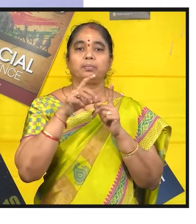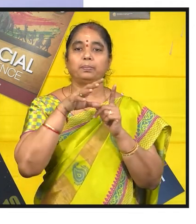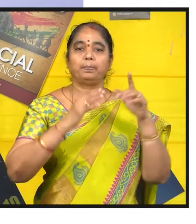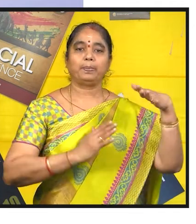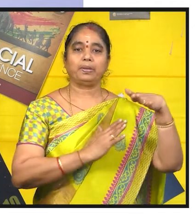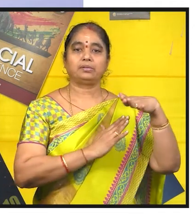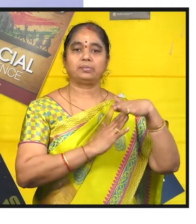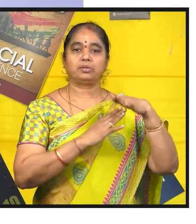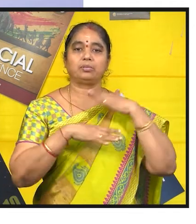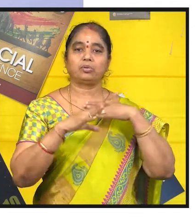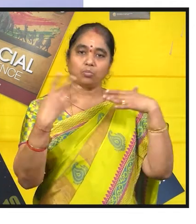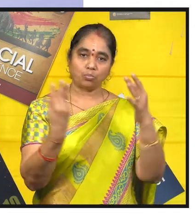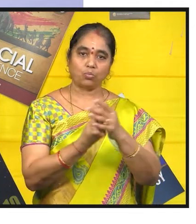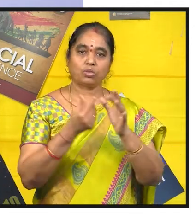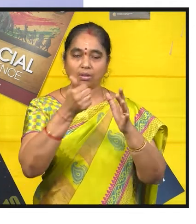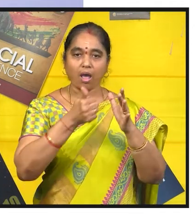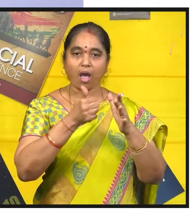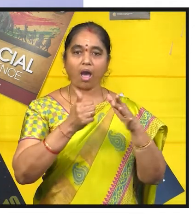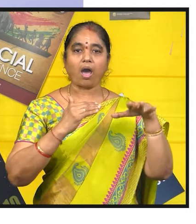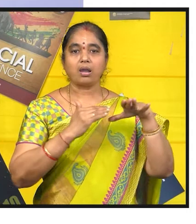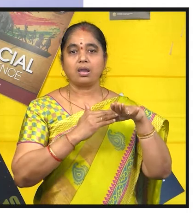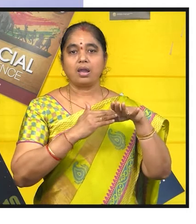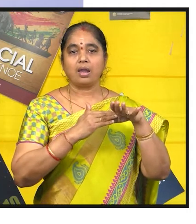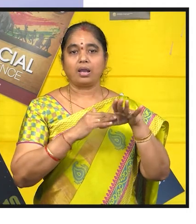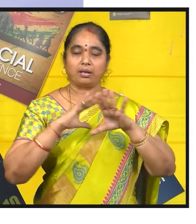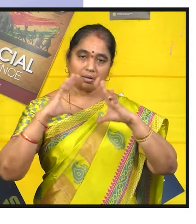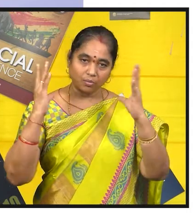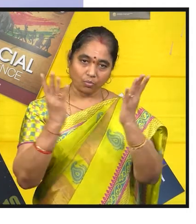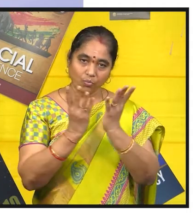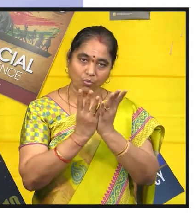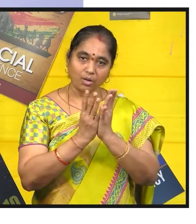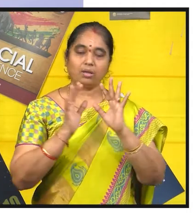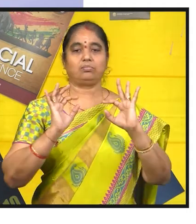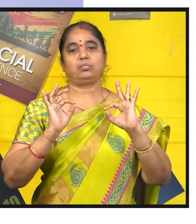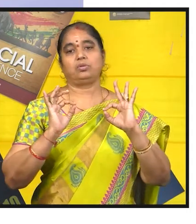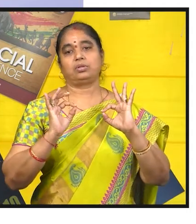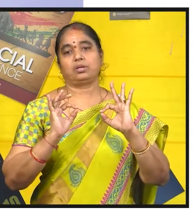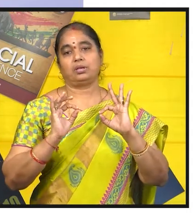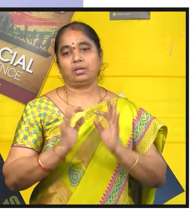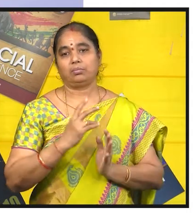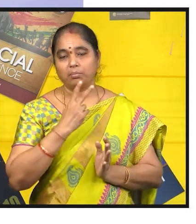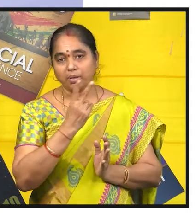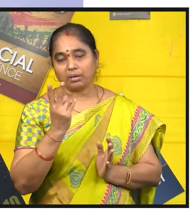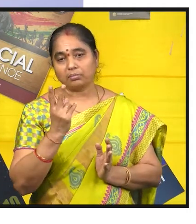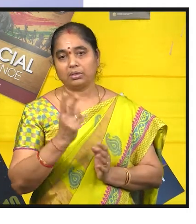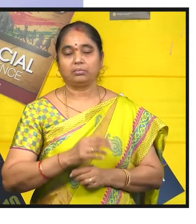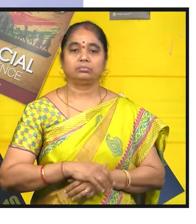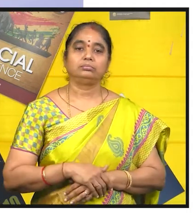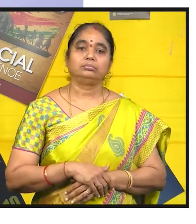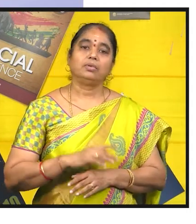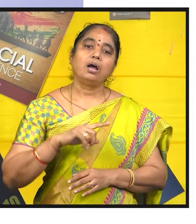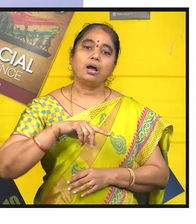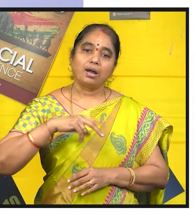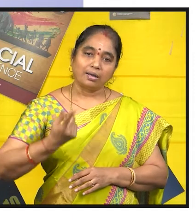போகிறது. அங்கே மொத்தம் ஆறு எலக்ட்ரானும் நிரம்பி அது முழுவதுமாக நிரம்பி காணப்படுவதை நம்மால் பார்க்க